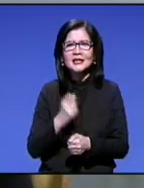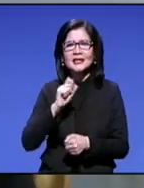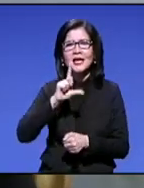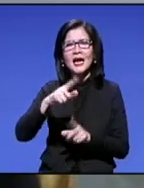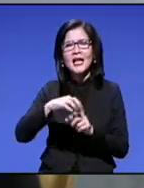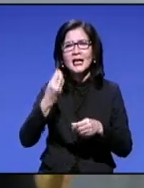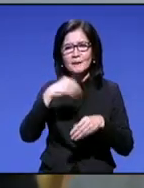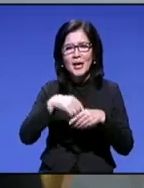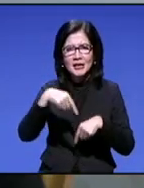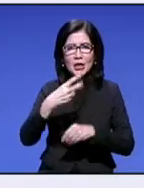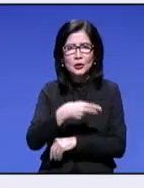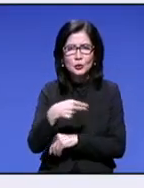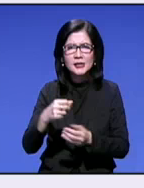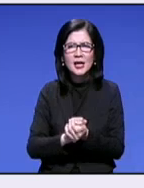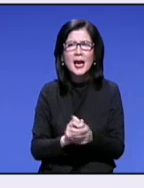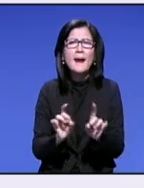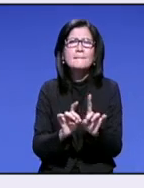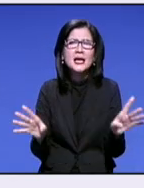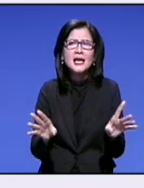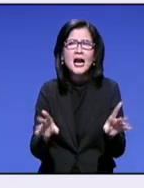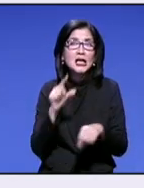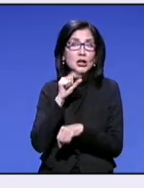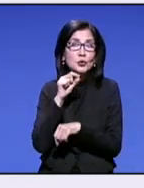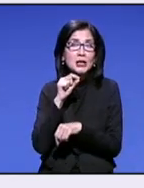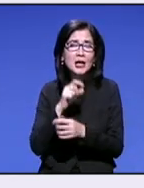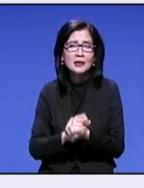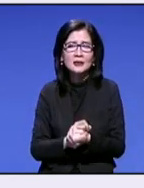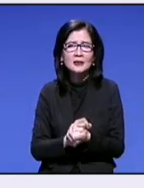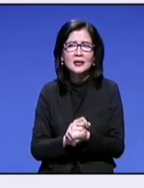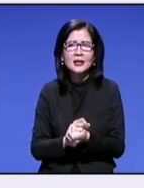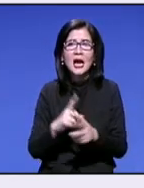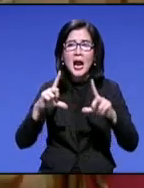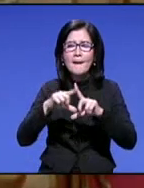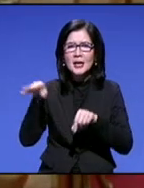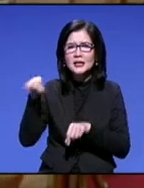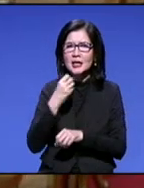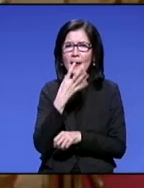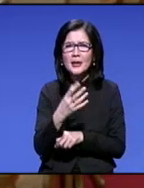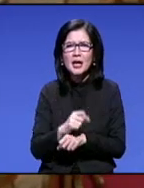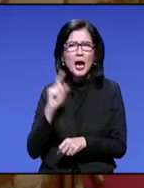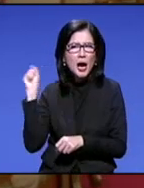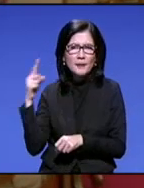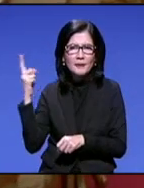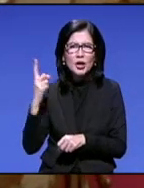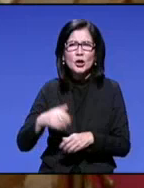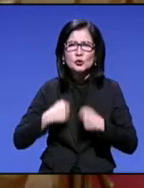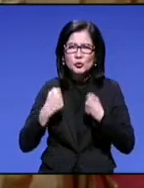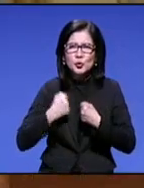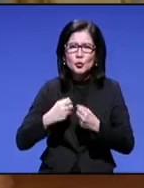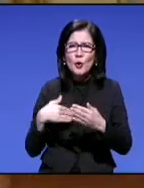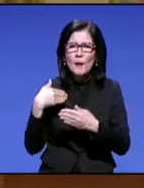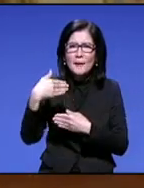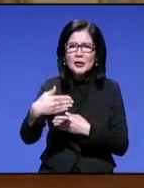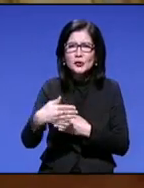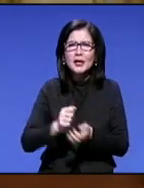Indonesia. Berbeda dengan cuitannya di media sosial Twitter, Ahmad Zaki menyatakan pemerintah telah berupaya keras memajukan Litbang,